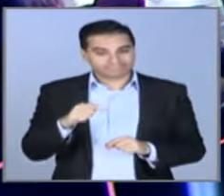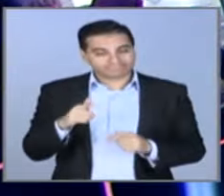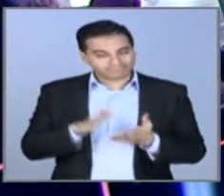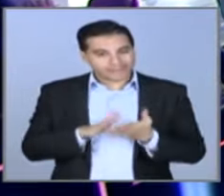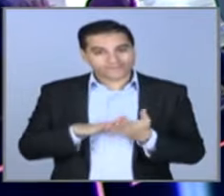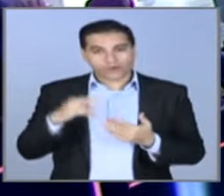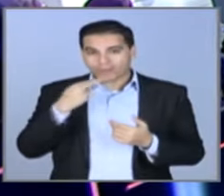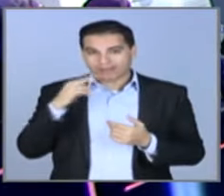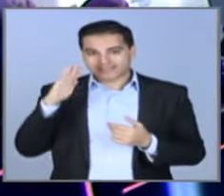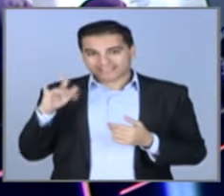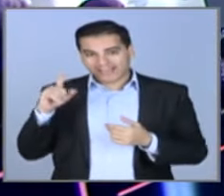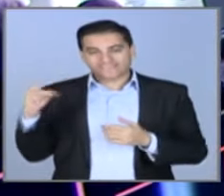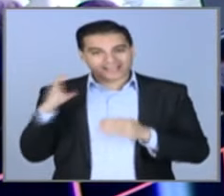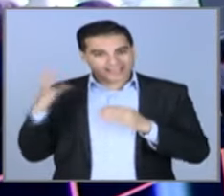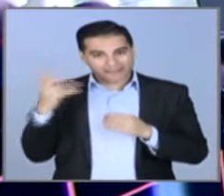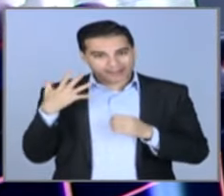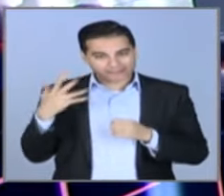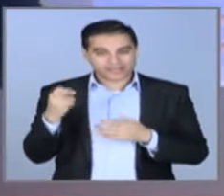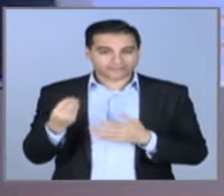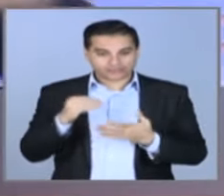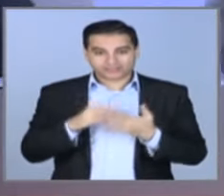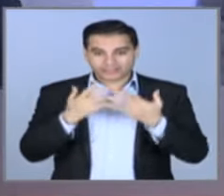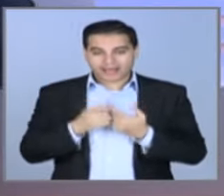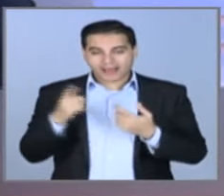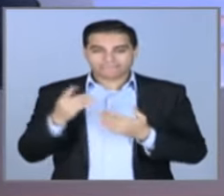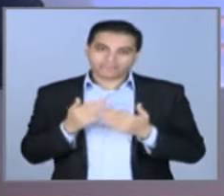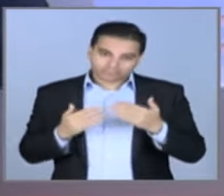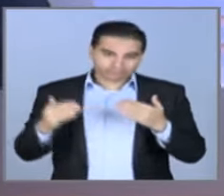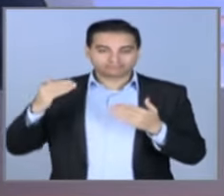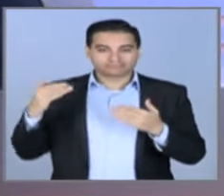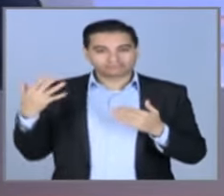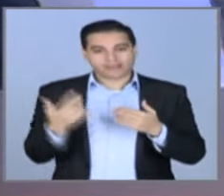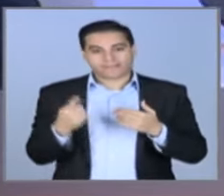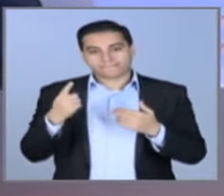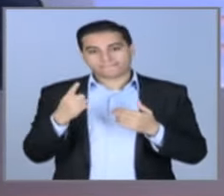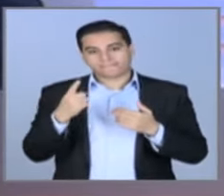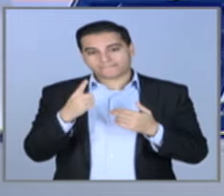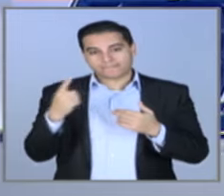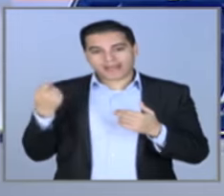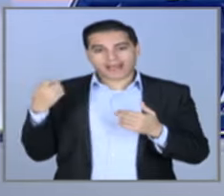برافو يا سيف، 5 إجابات صح ب 25 نقطة غيرت النتيجة، بقيتوا كام؟